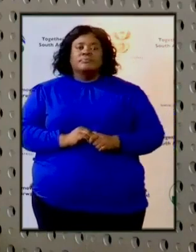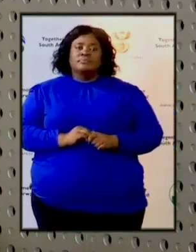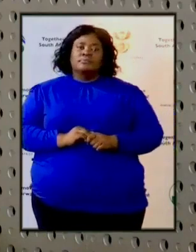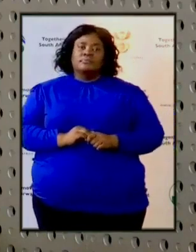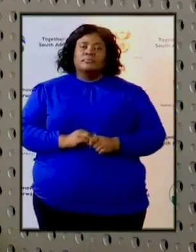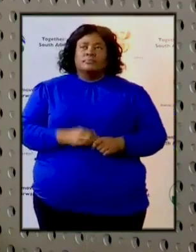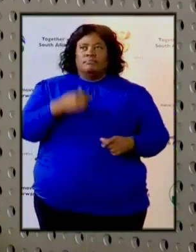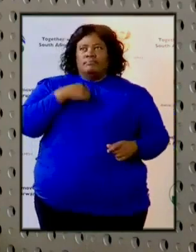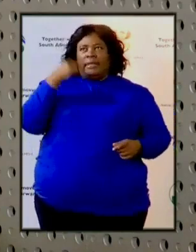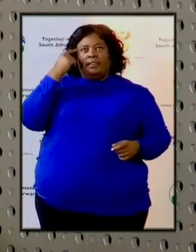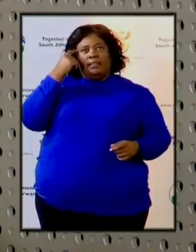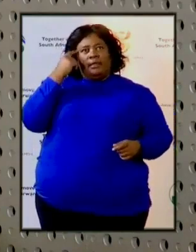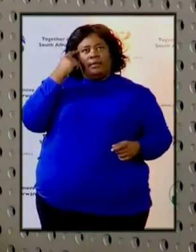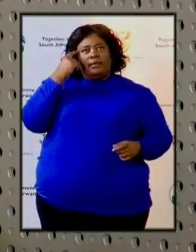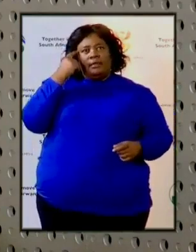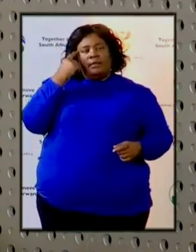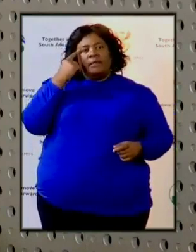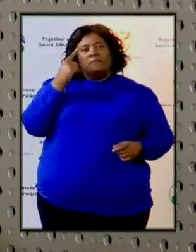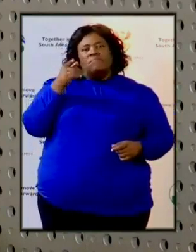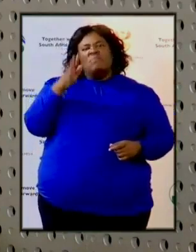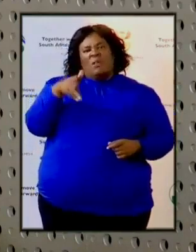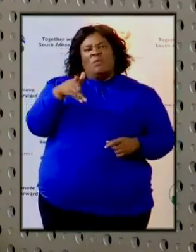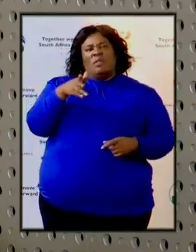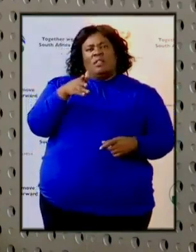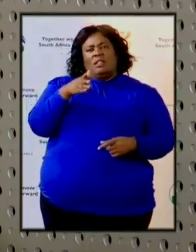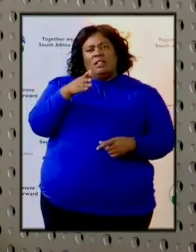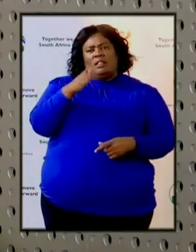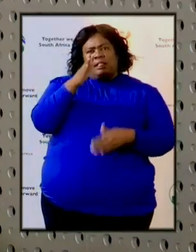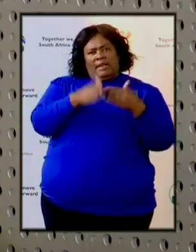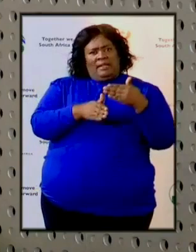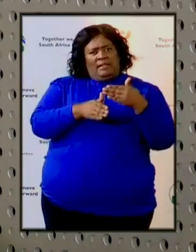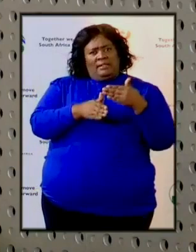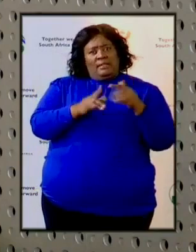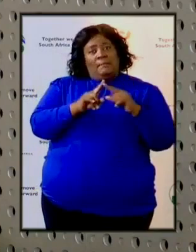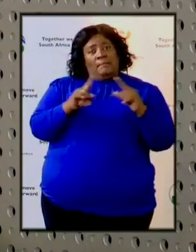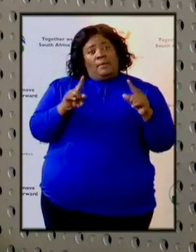I think I will end there, except just to